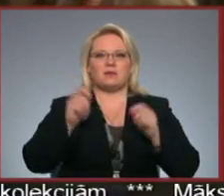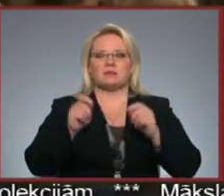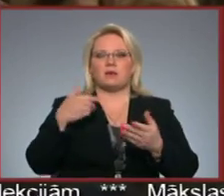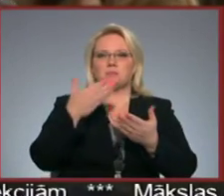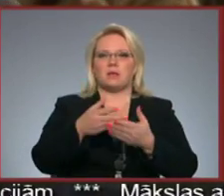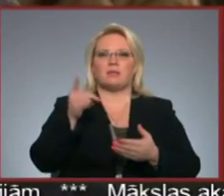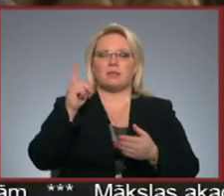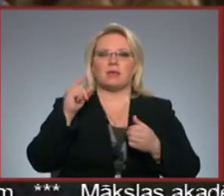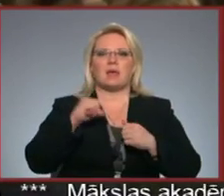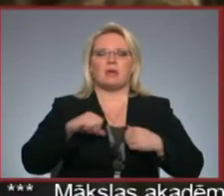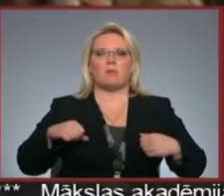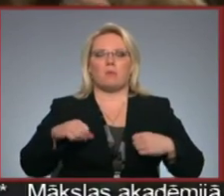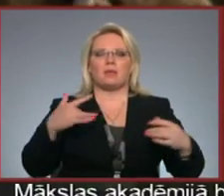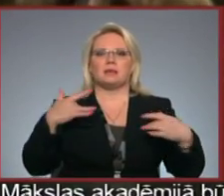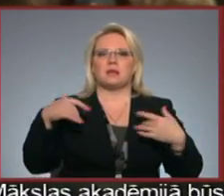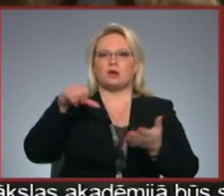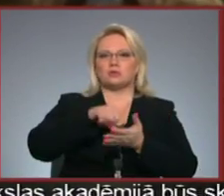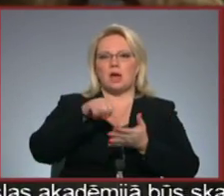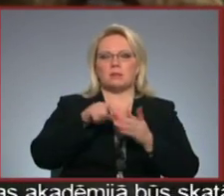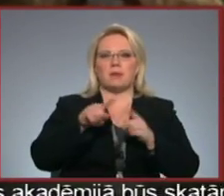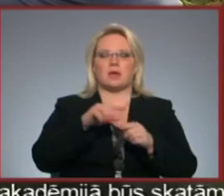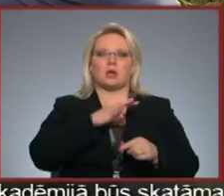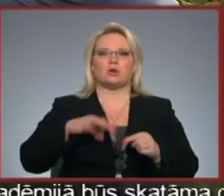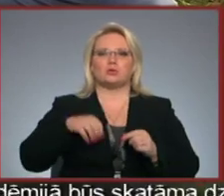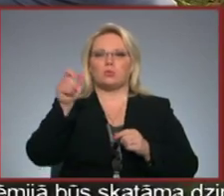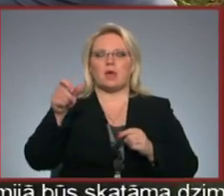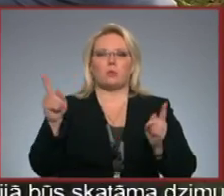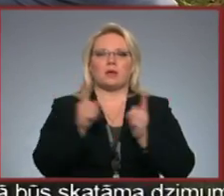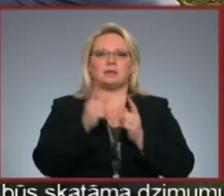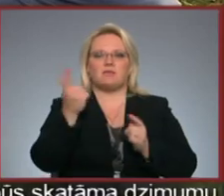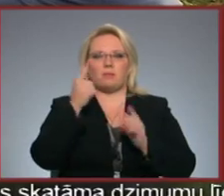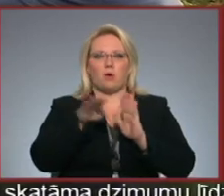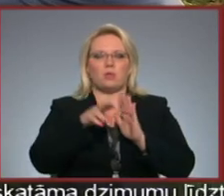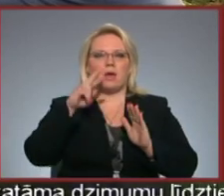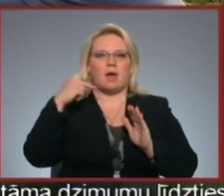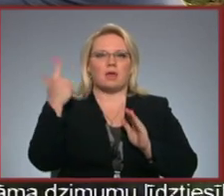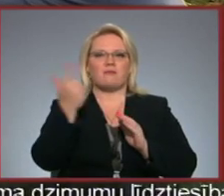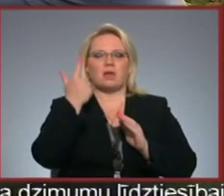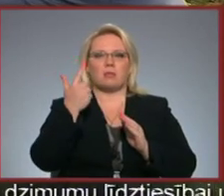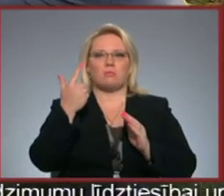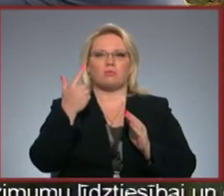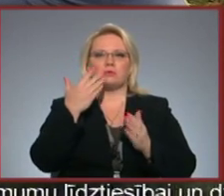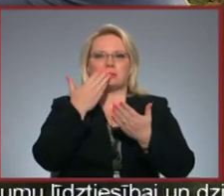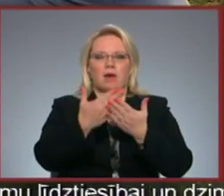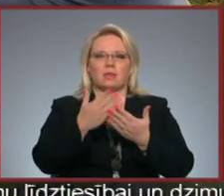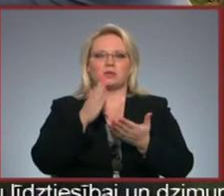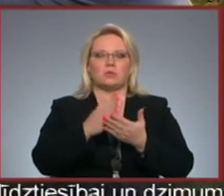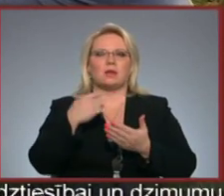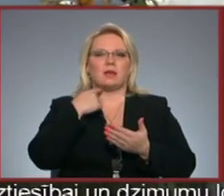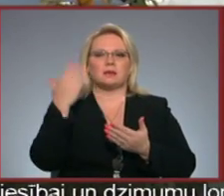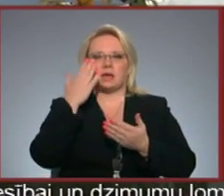piedāvās ne tikai diplomandu izrāžu skati, bet arī studentu izfilmu programmu un Rāiņa filmu skati, kas rītvakar notiks Rīgas kino